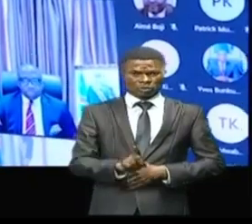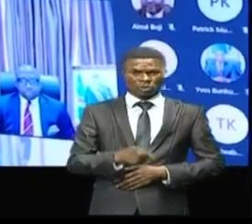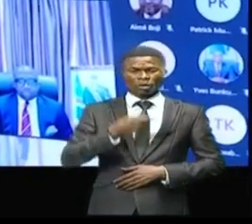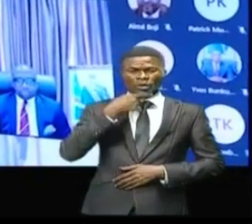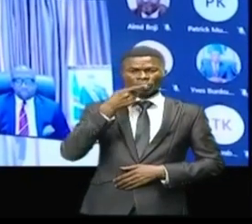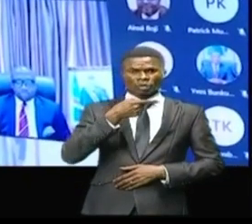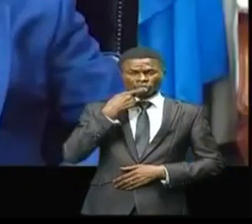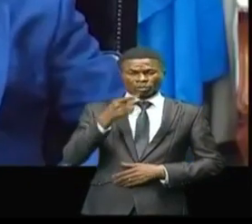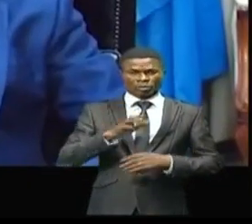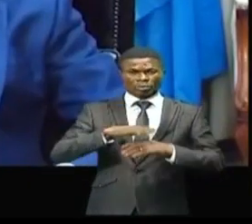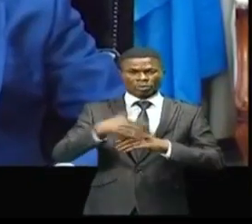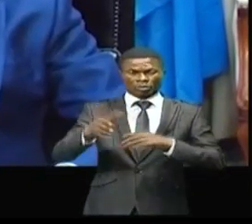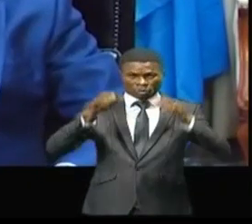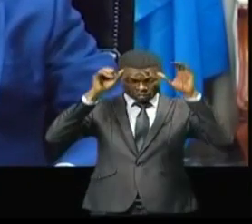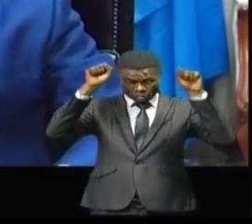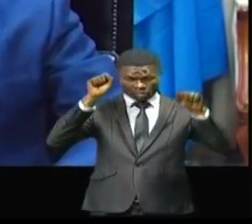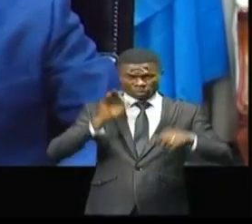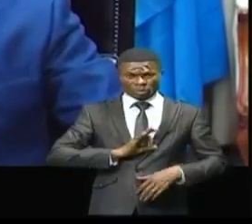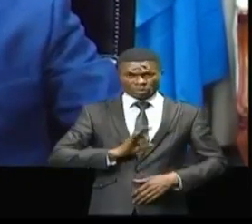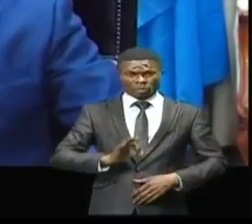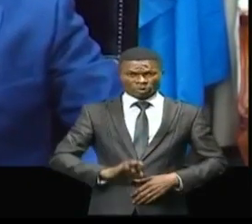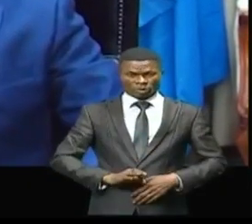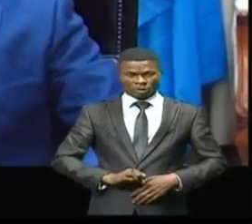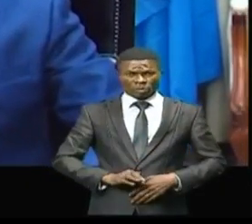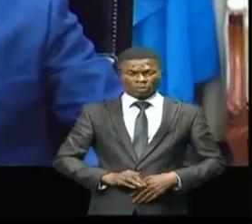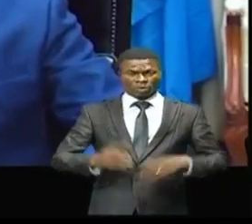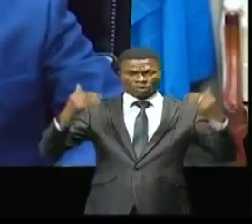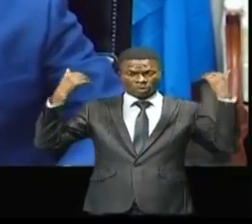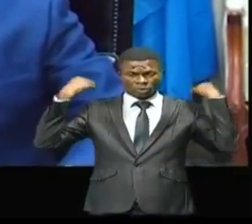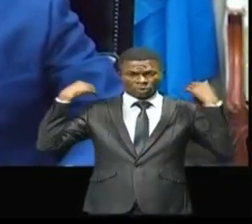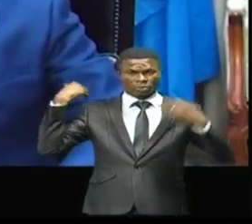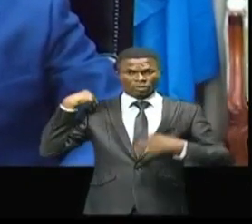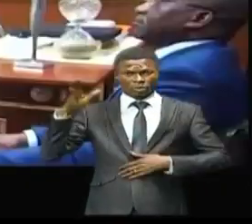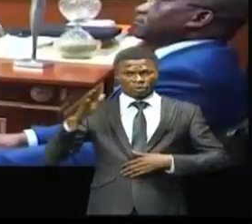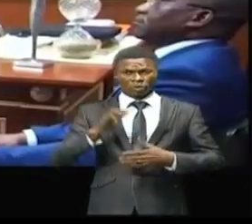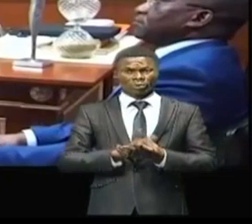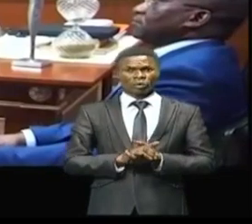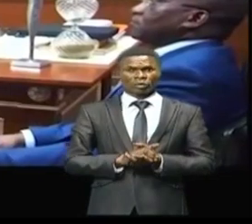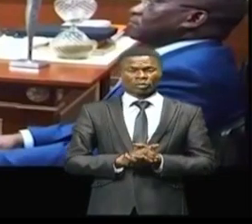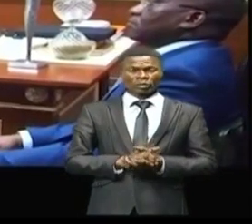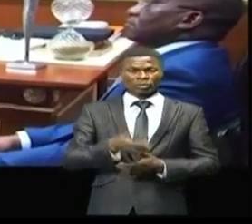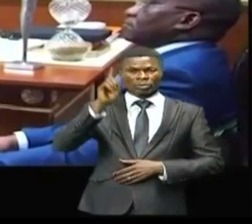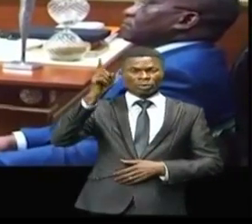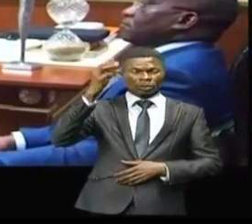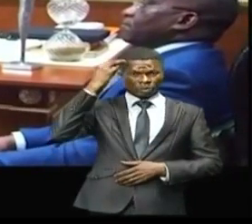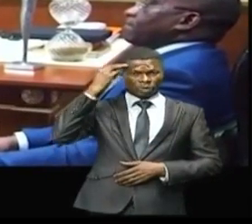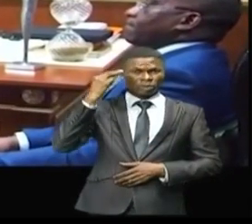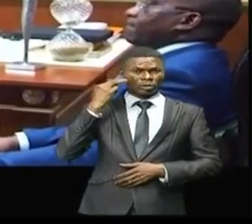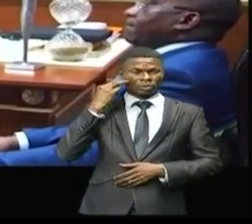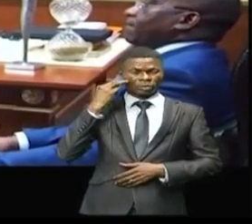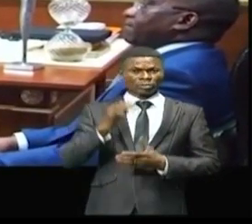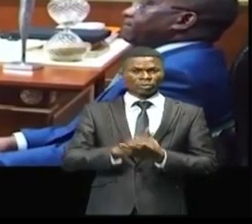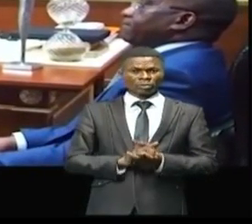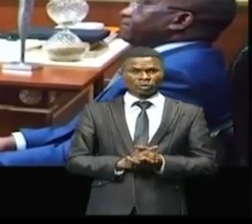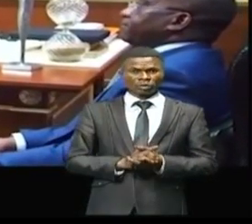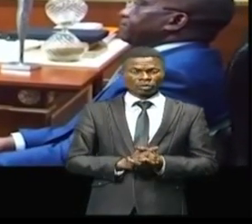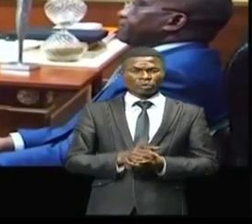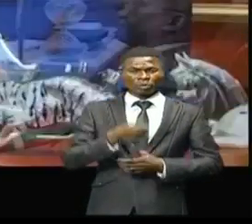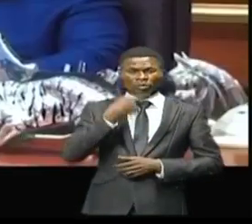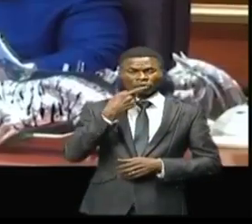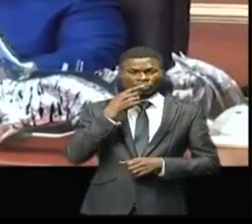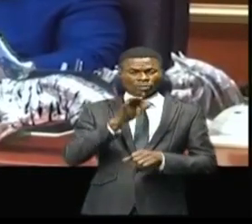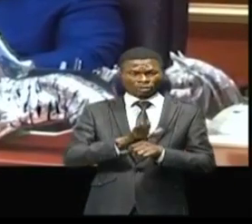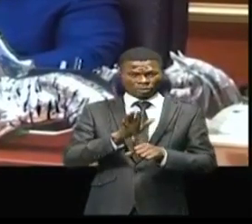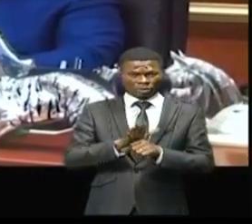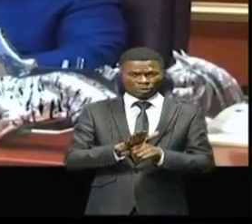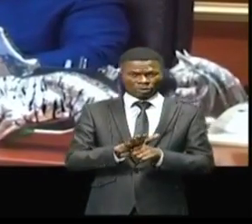de son Excellence Monsieur le Président de la République chef de l'État les premiers ministres a accès sa communication